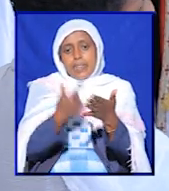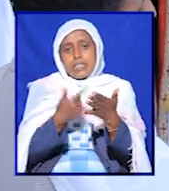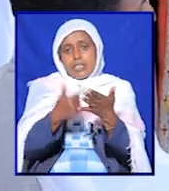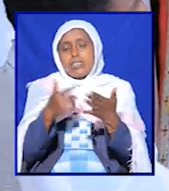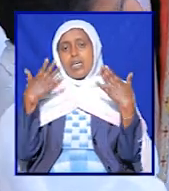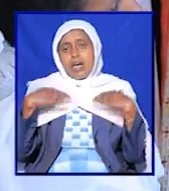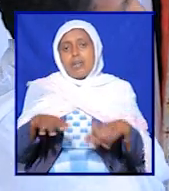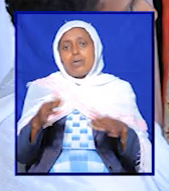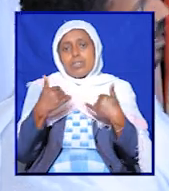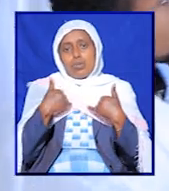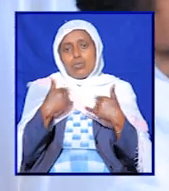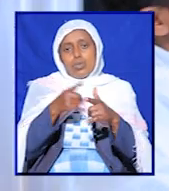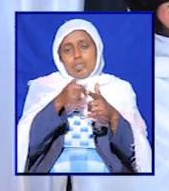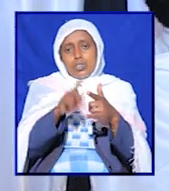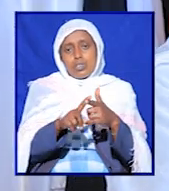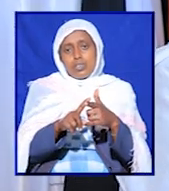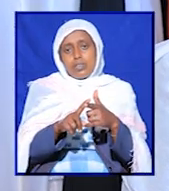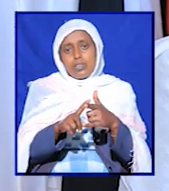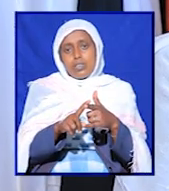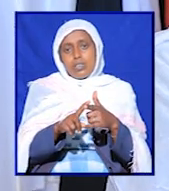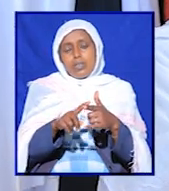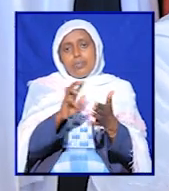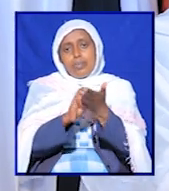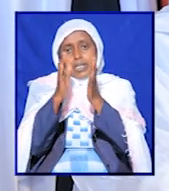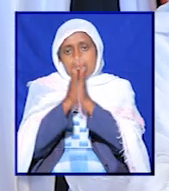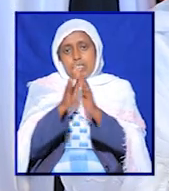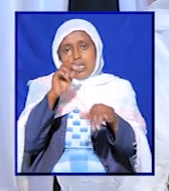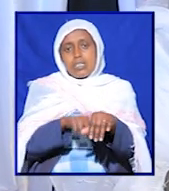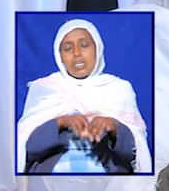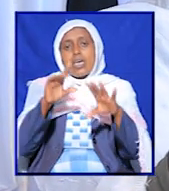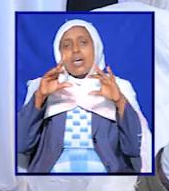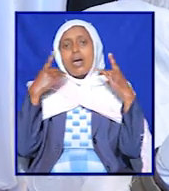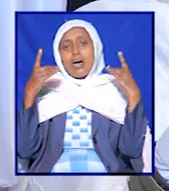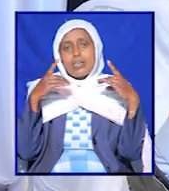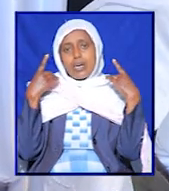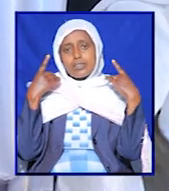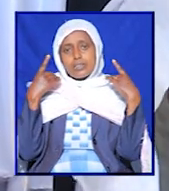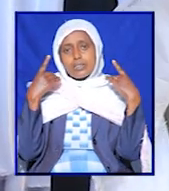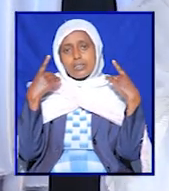እነዚህ አልባሳት አሉ። እንግዲህ በቅዳሴ ጊዜ ካህናት